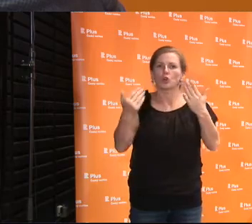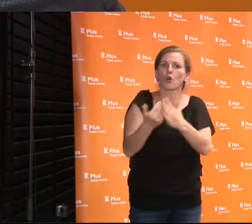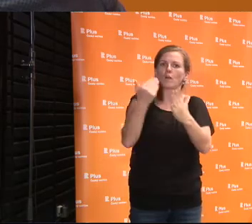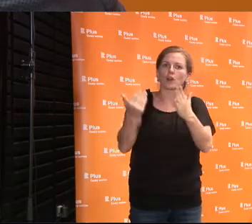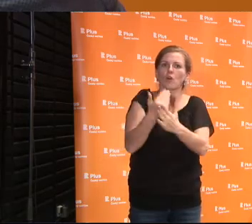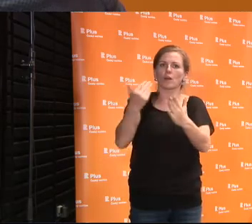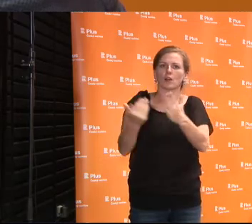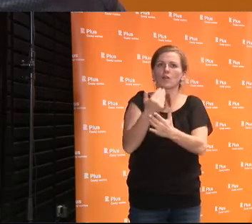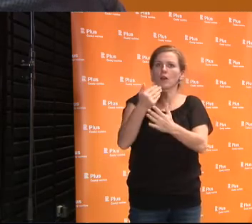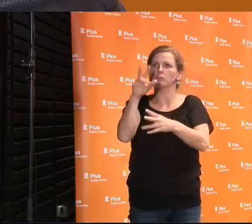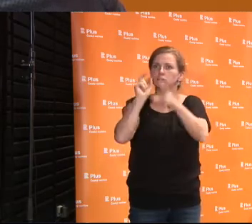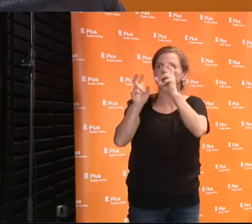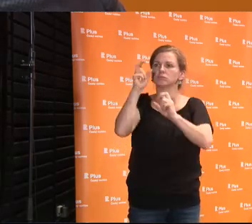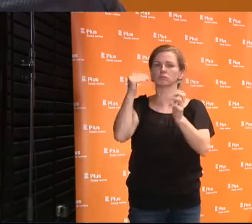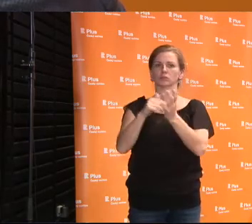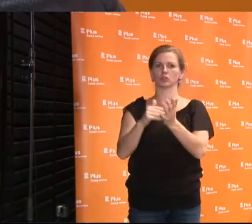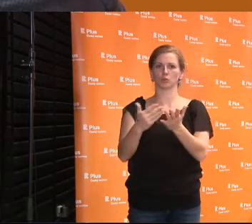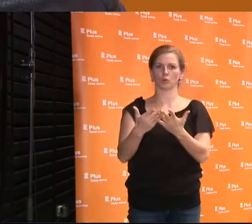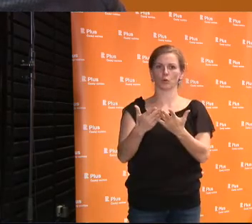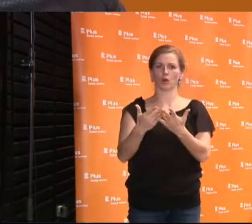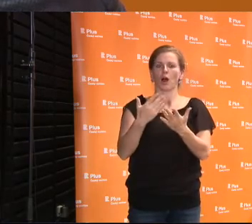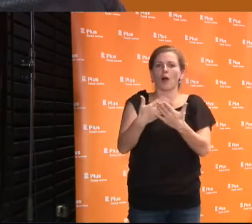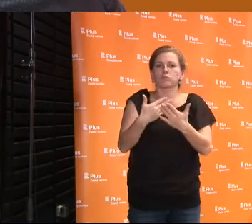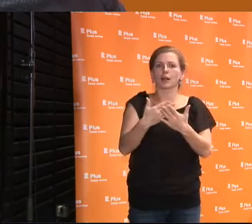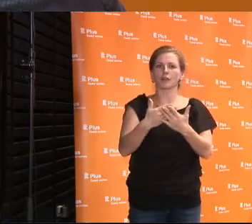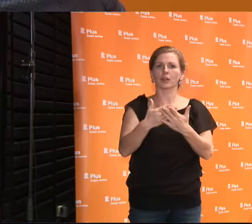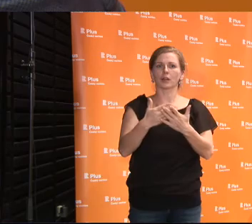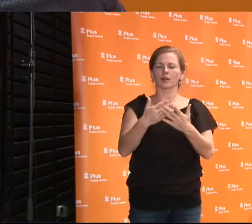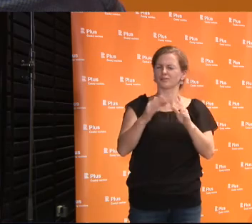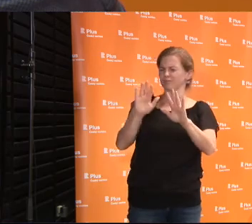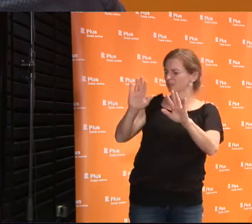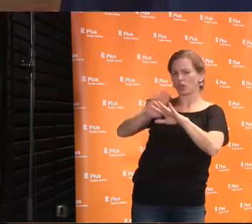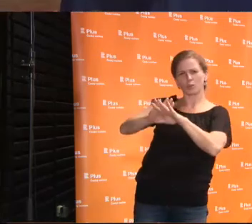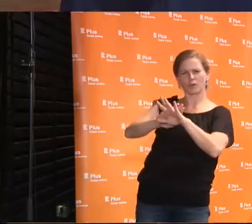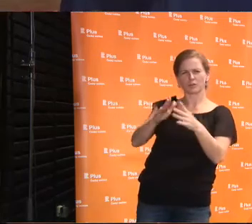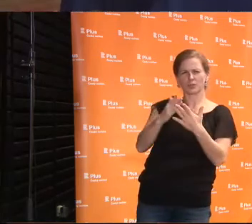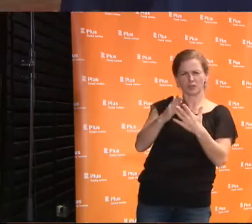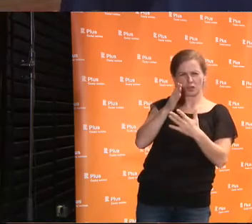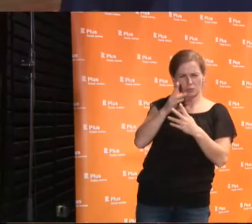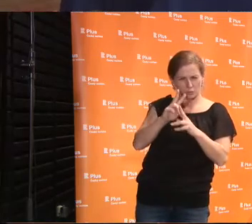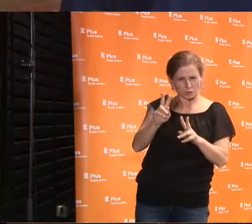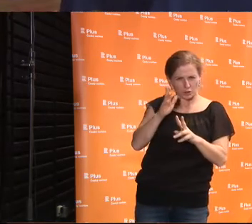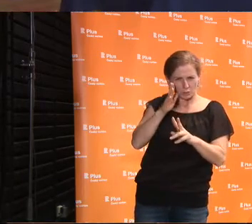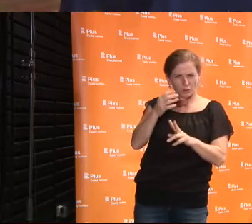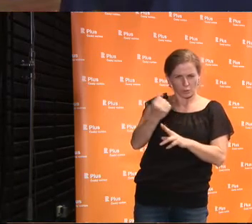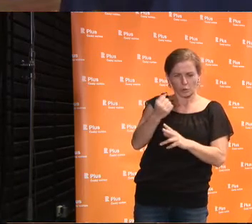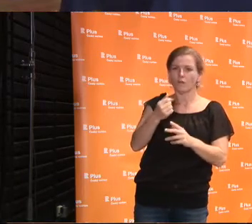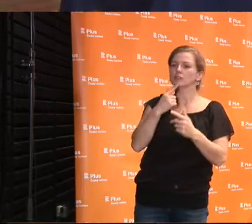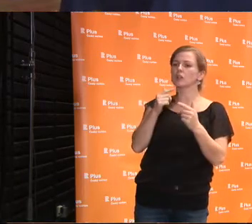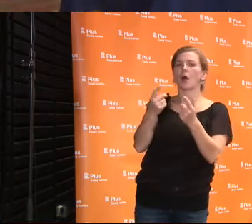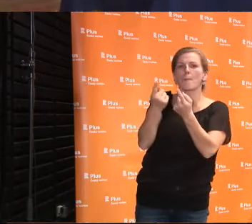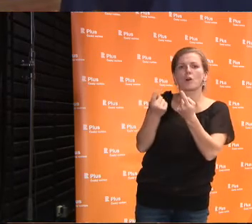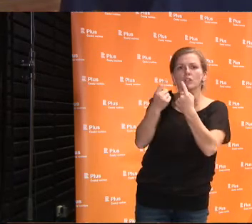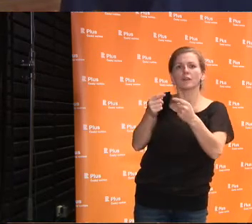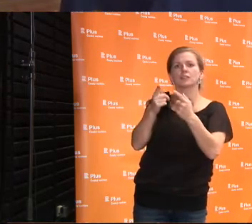adaptace a já vždycky říkám v lepším případě akomodace. Protože mohlo by to fungovat tak, že prostě stát bude motivovat lidi, aby se vzdělávali